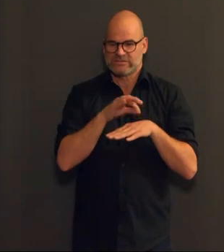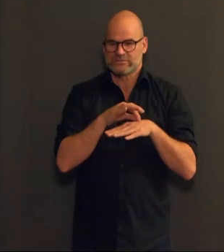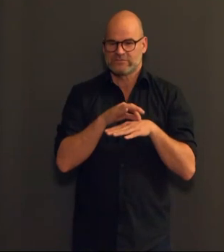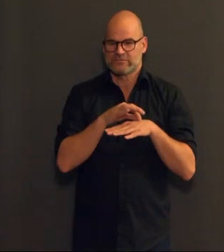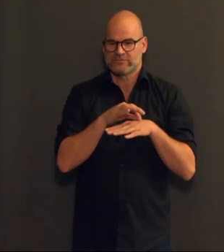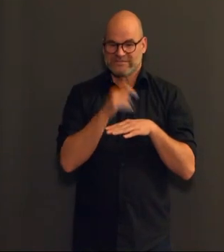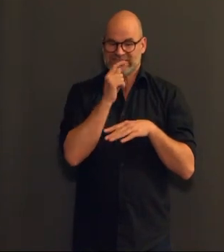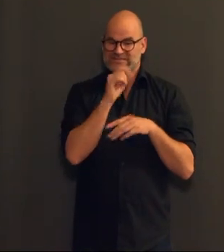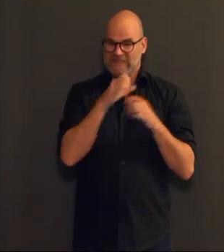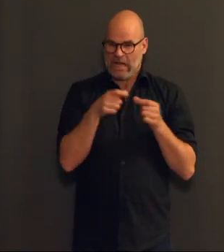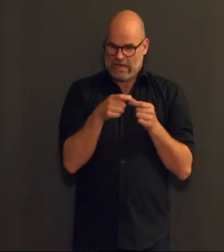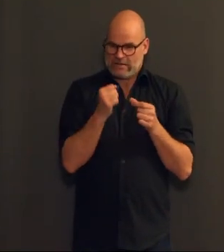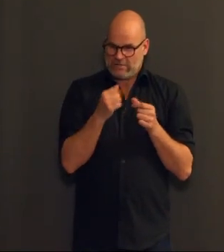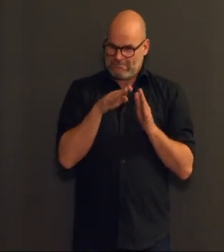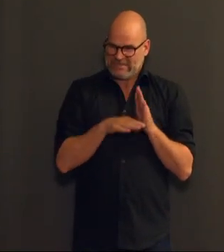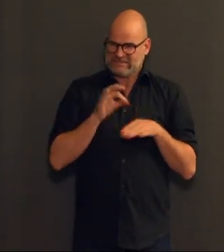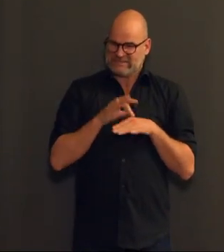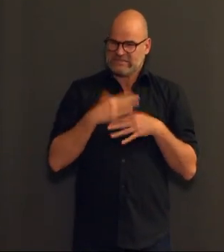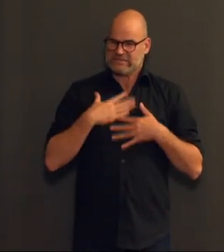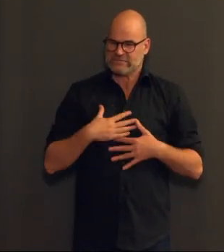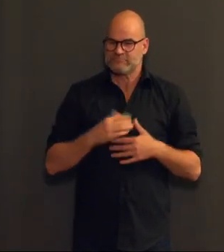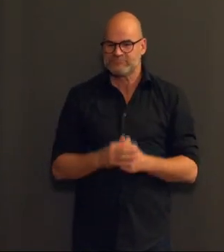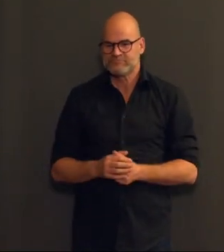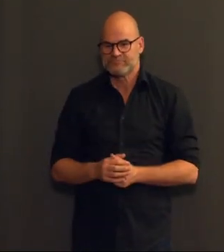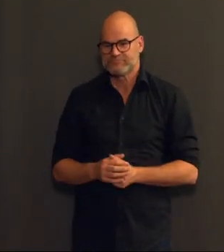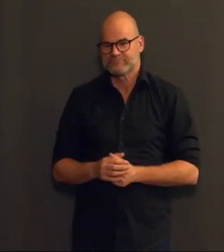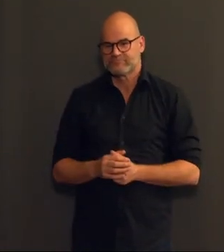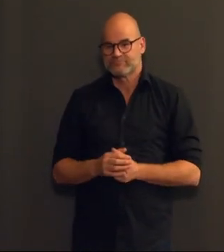noodzakelijk tegen de beginnende besmetting of de besmettelijkheid.